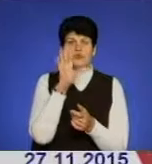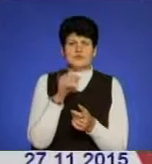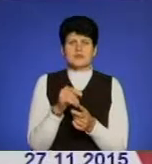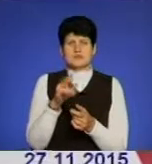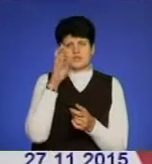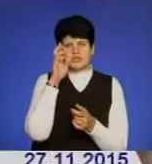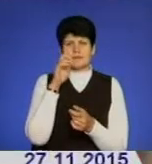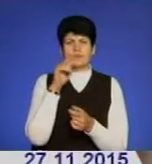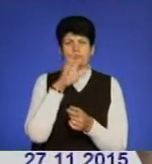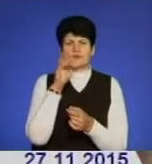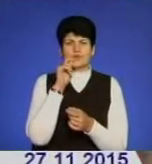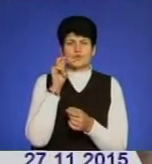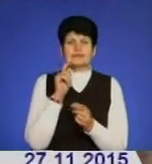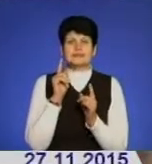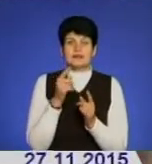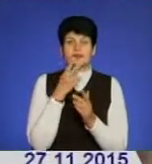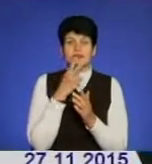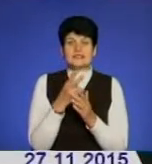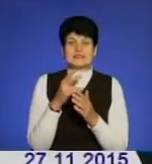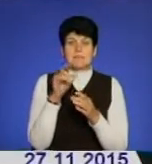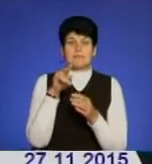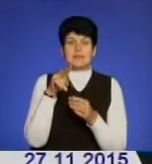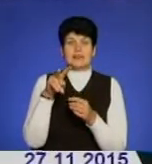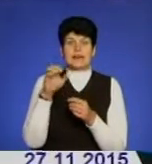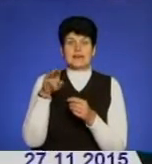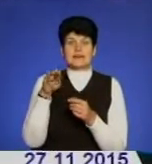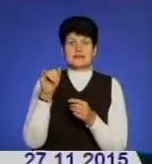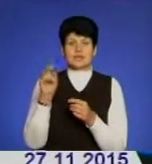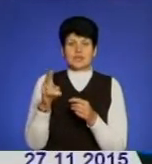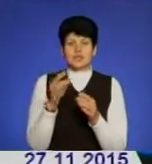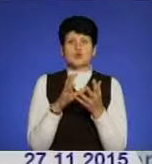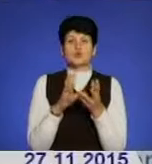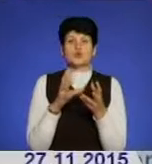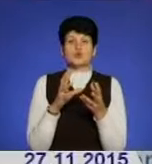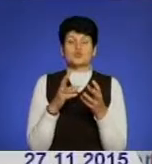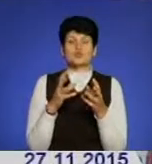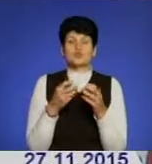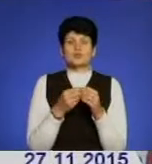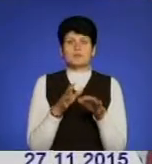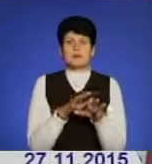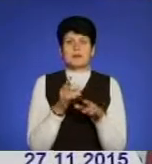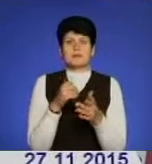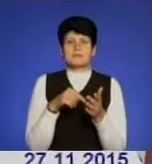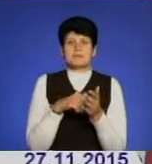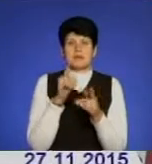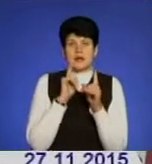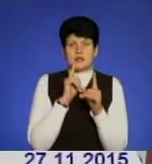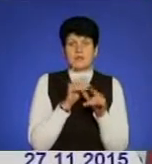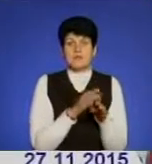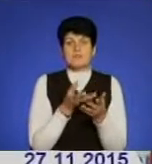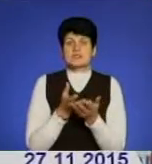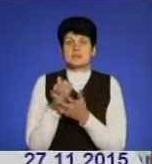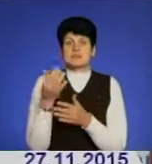по всій Україні. Навіть подивитись платіжки, тобто подивитися, от прийшла сума, ви подивилися, що міська рада проплатила 58